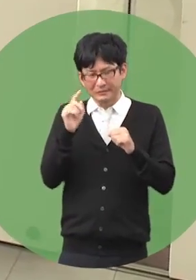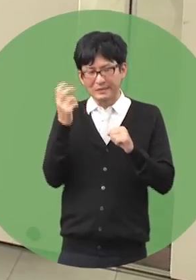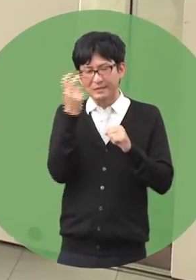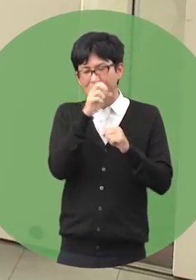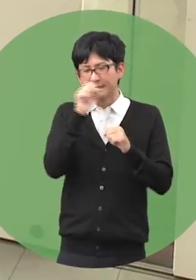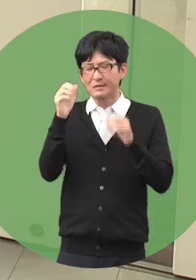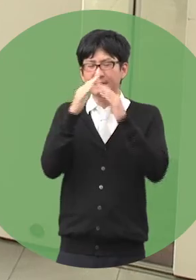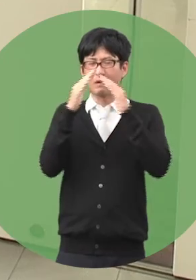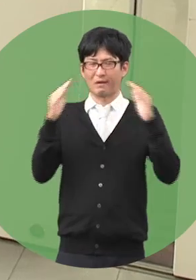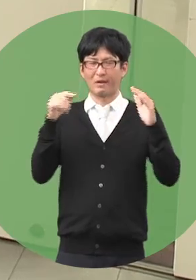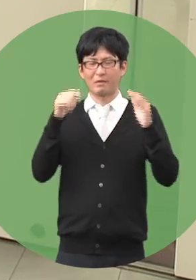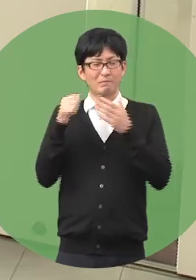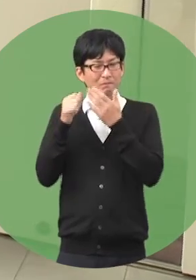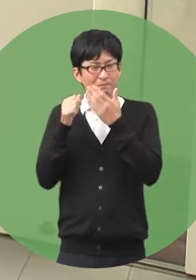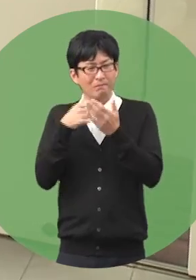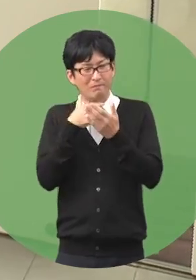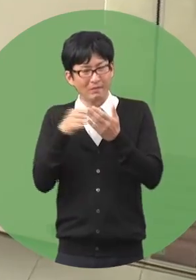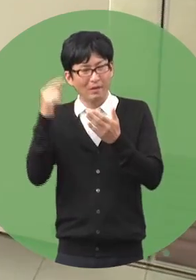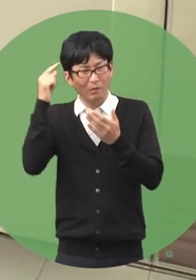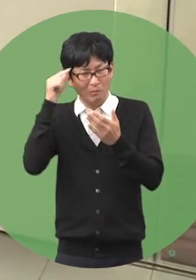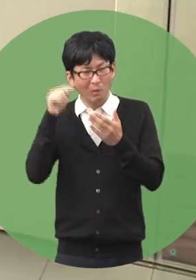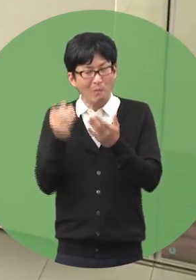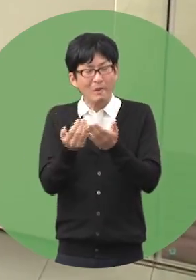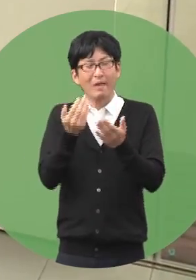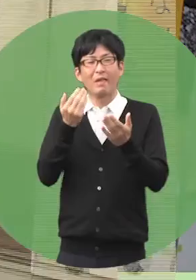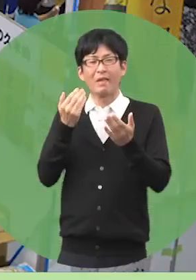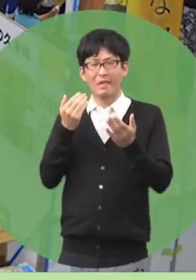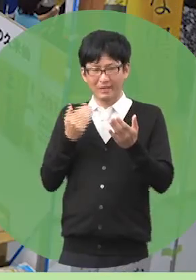を取材します。まずはその前に、